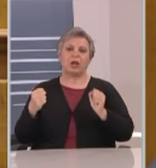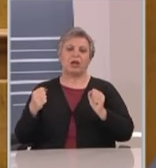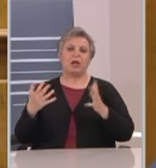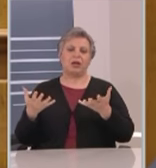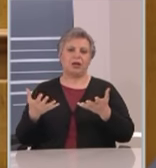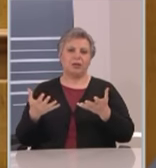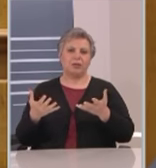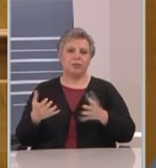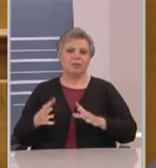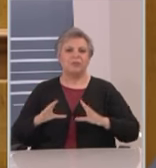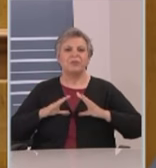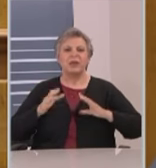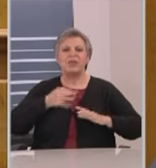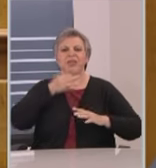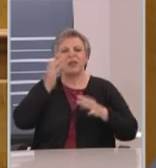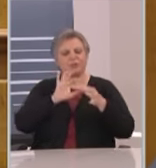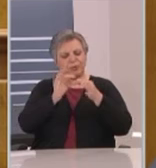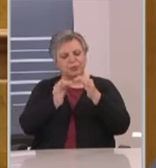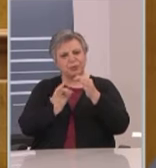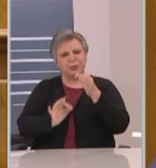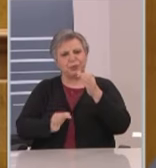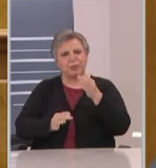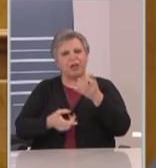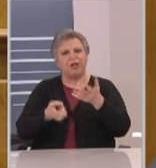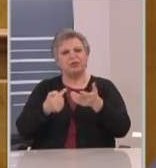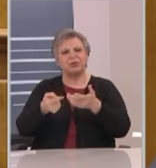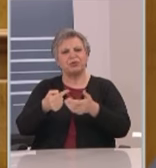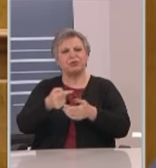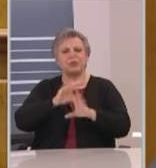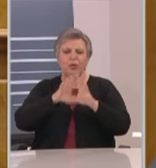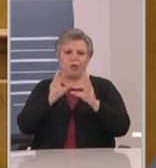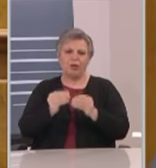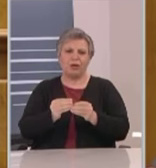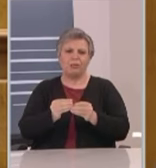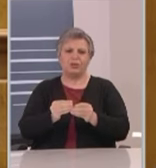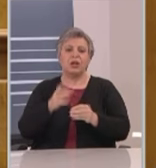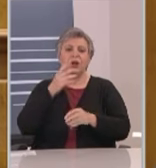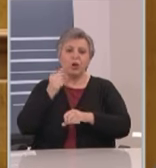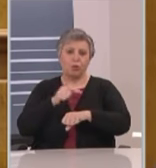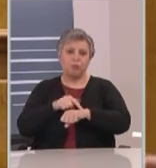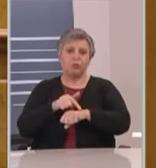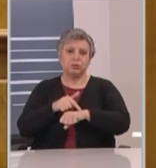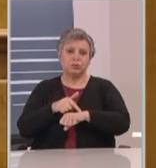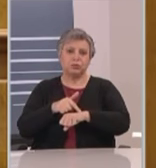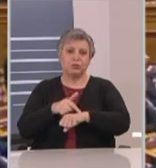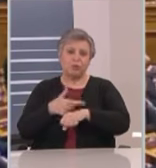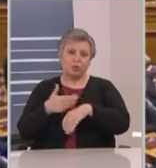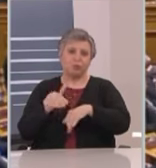Δεν θέλω να αναφερθώ διεξοδικά σε όλα όσα έχουμε κάνει, διότι δεν θέλω να καταχραστώ τον χρόνο σας. Θέλω όμως να πω